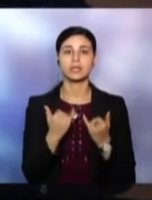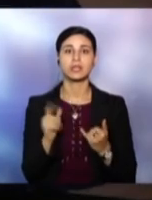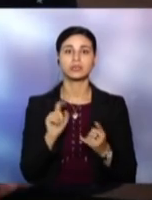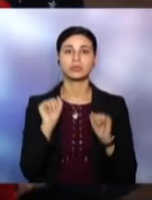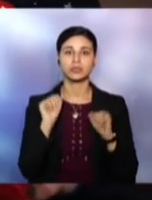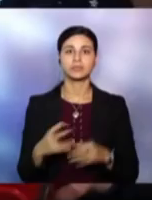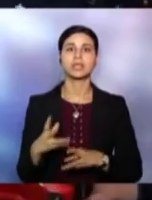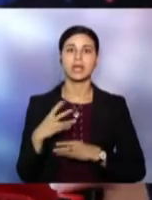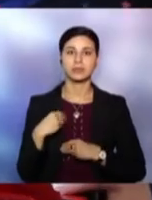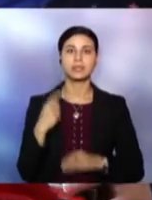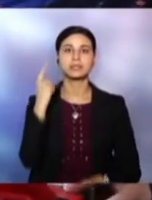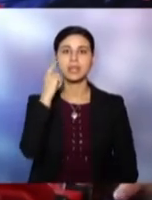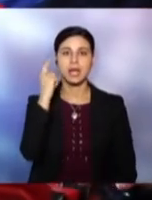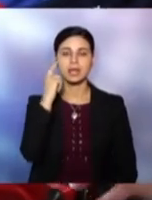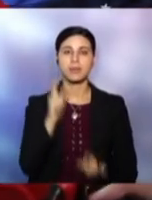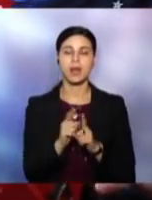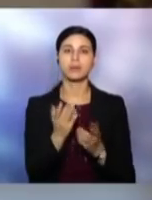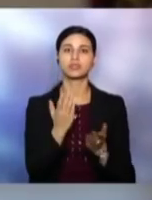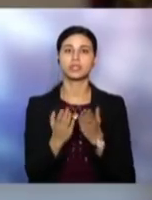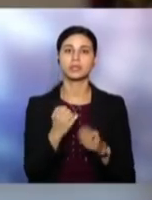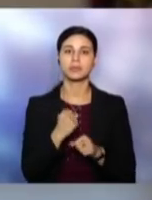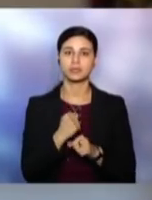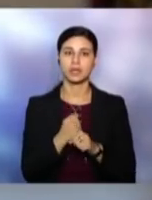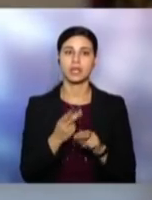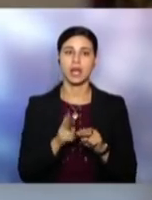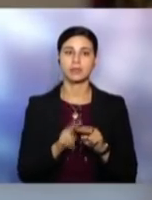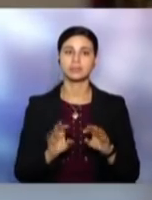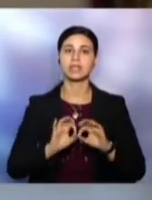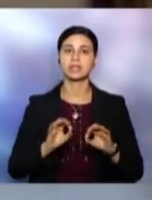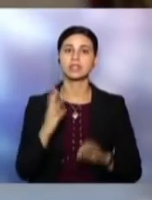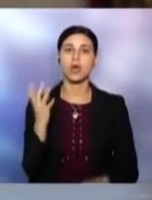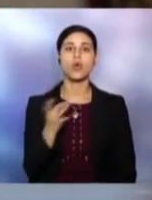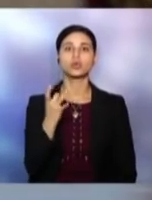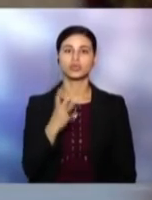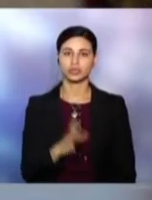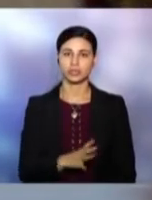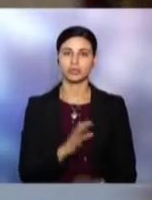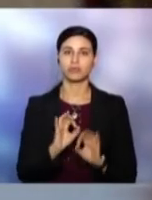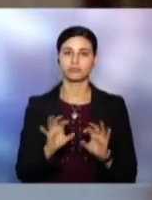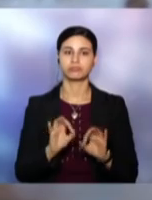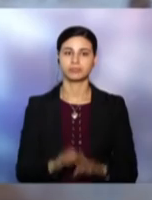შეგვიძლია ერთმანეთის გაგება, ანუ შედარებას ვაკეთებ. ამის ახსნა დაახლოებით 4 ჯერ დამჭირდა.